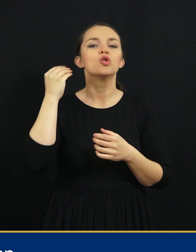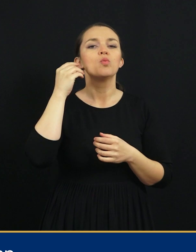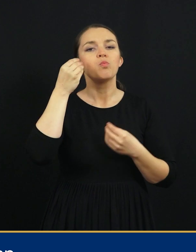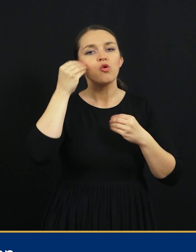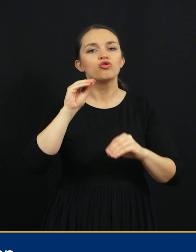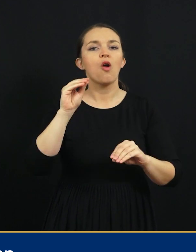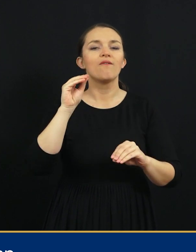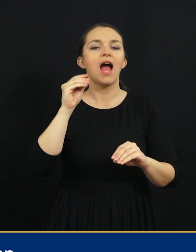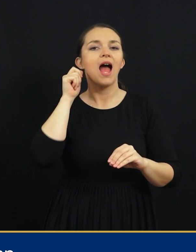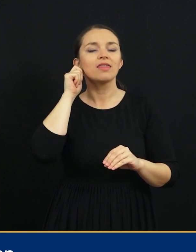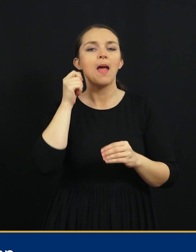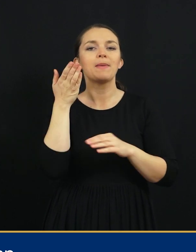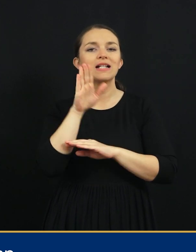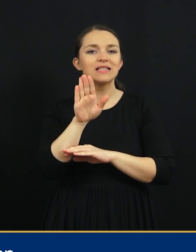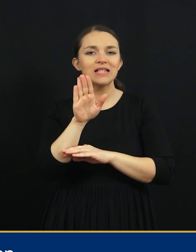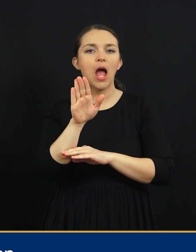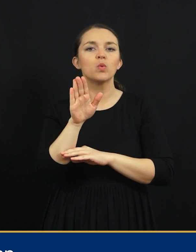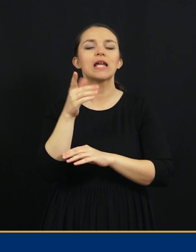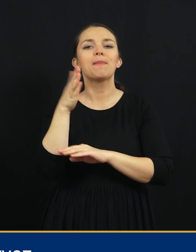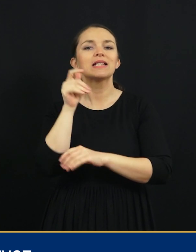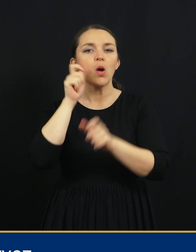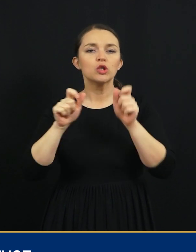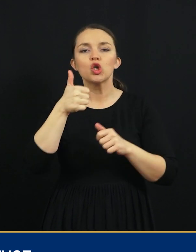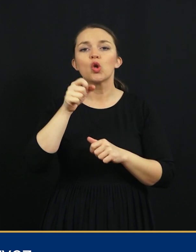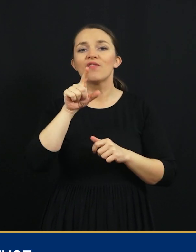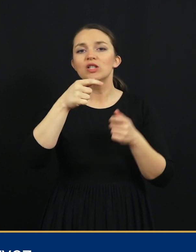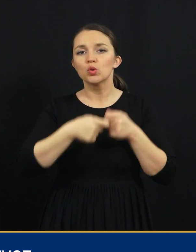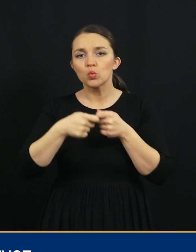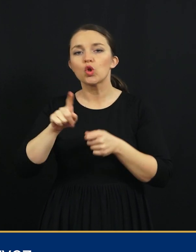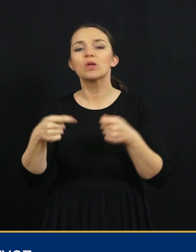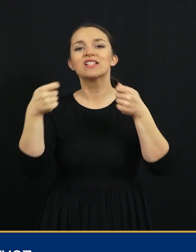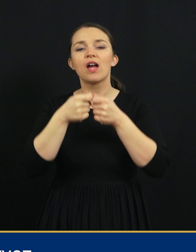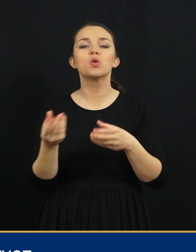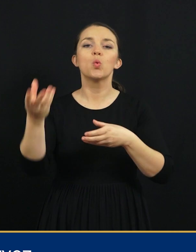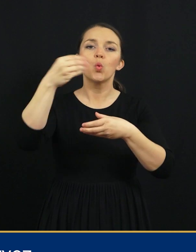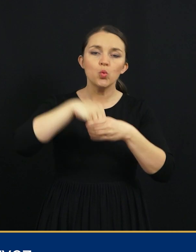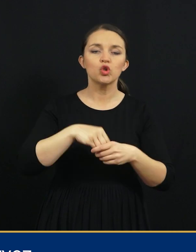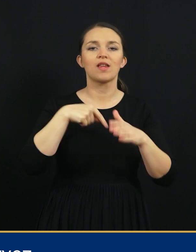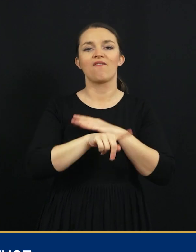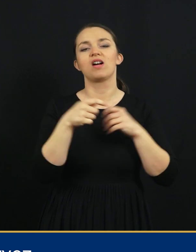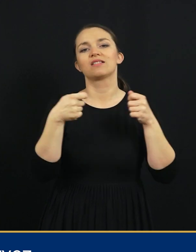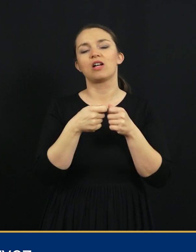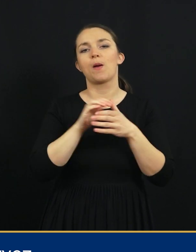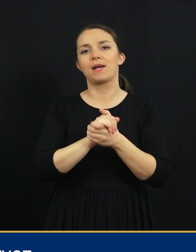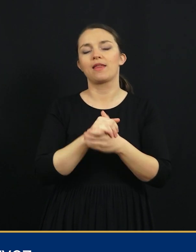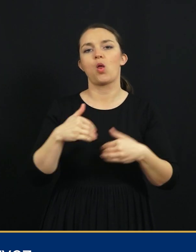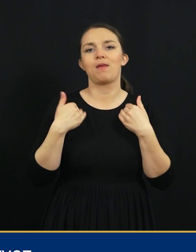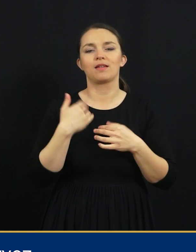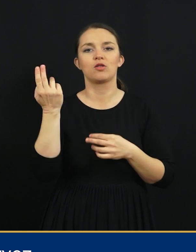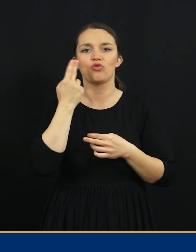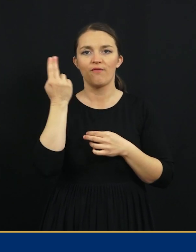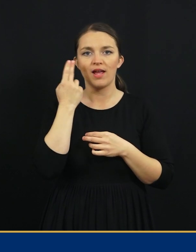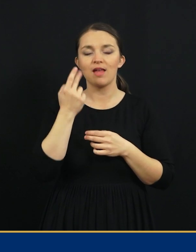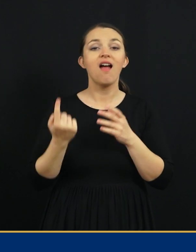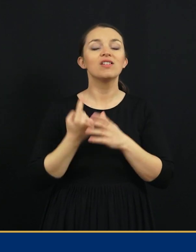spoštovane predstavniki in predstavnice 112 društev in zvez, vključenih v Zvezo prijateljev mladine